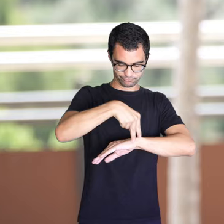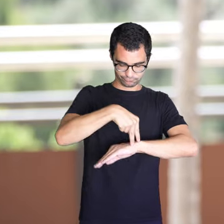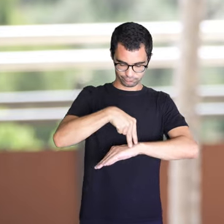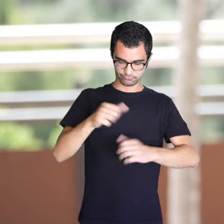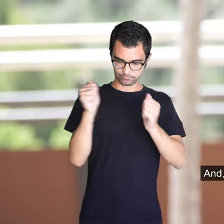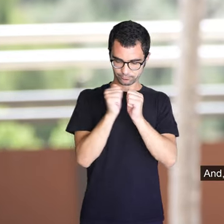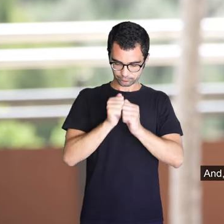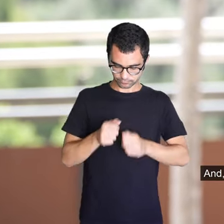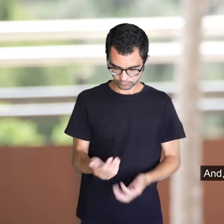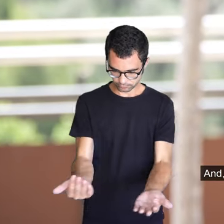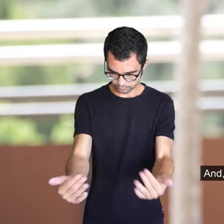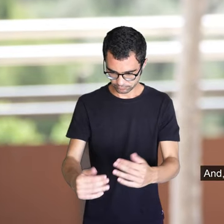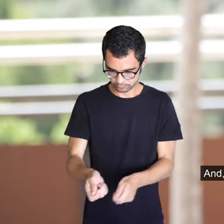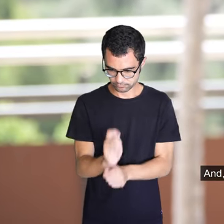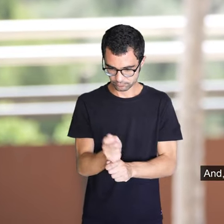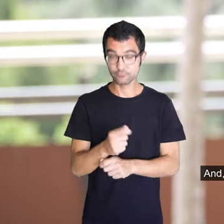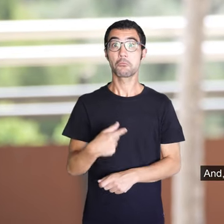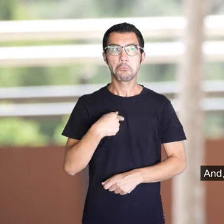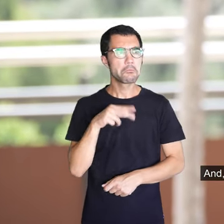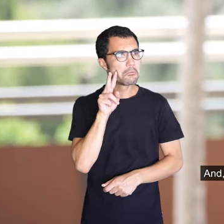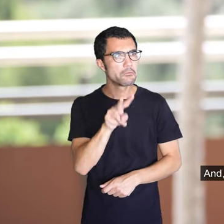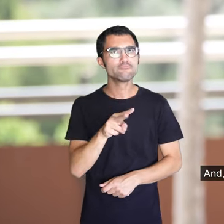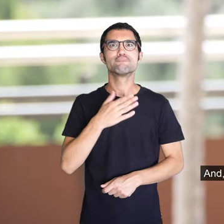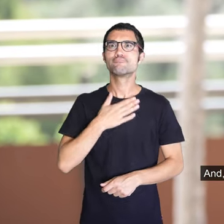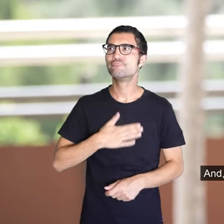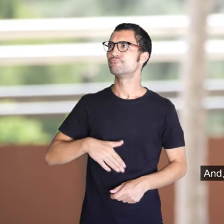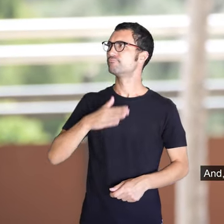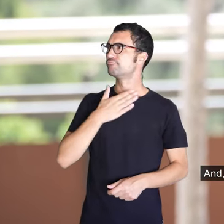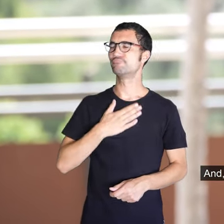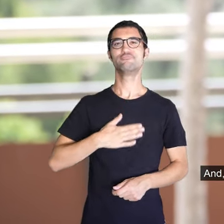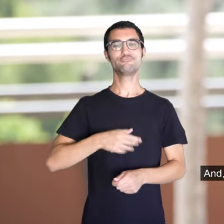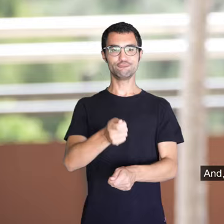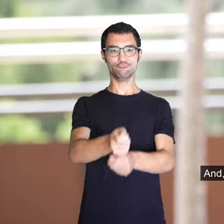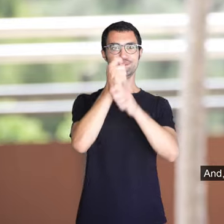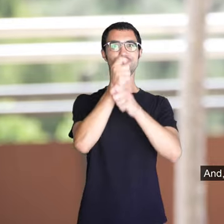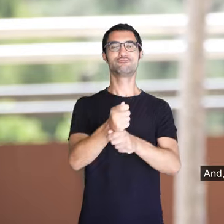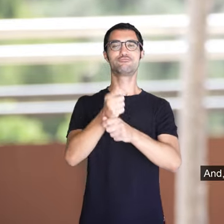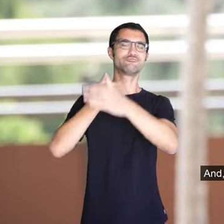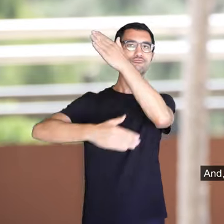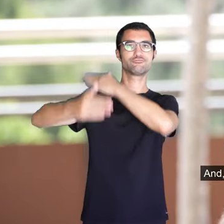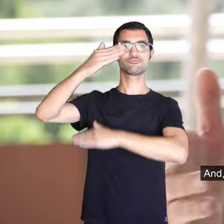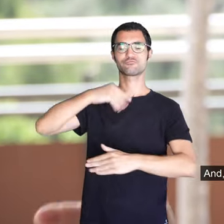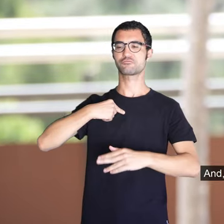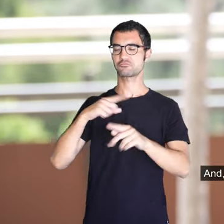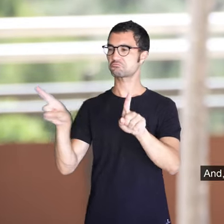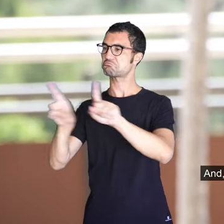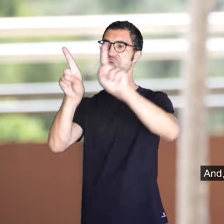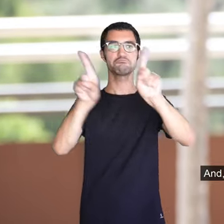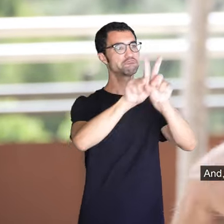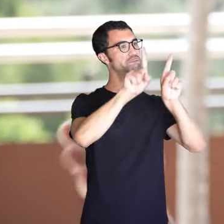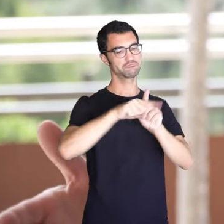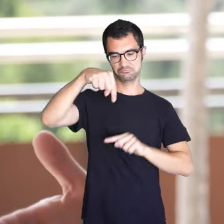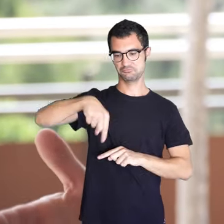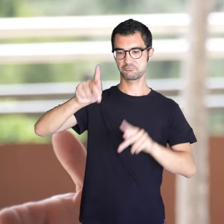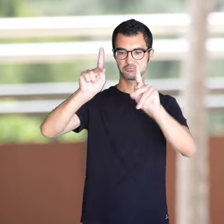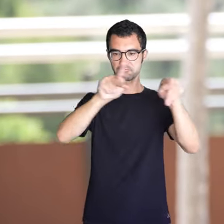I clar, me va agradar això de pescar, llavors pel que sigui vaig conèixer qualcú d'esport